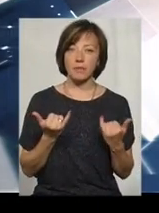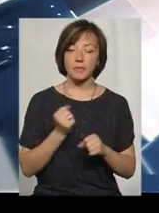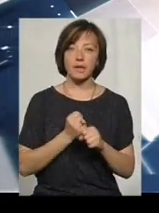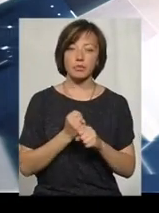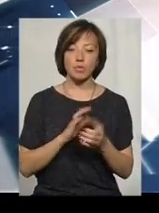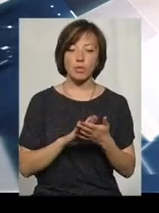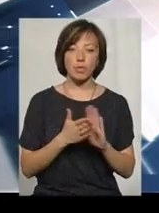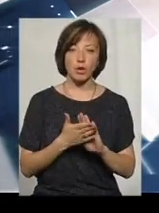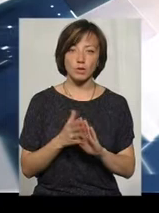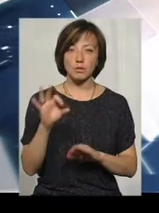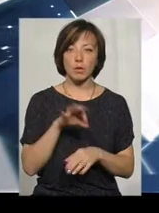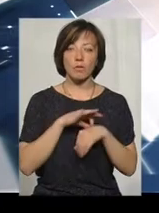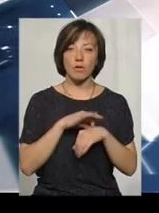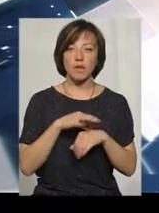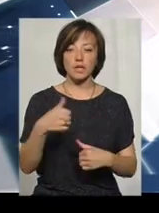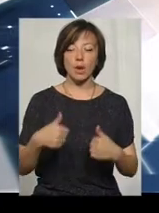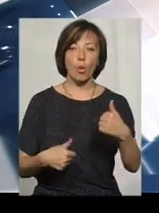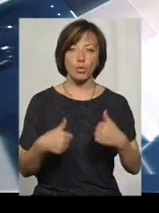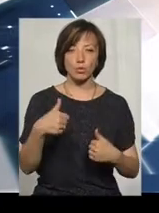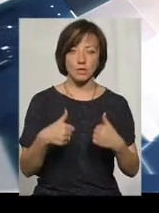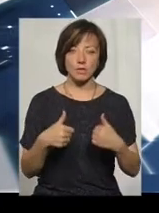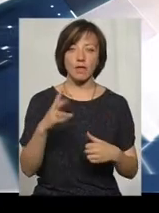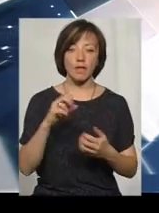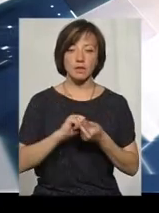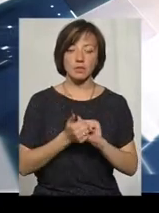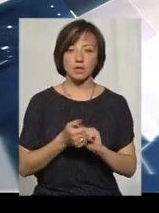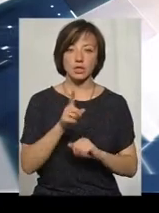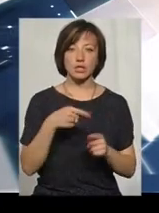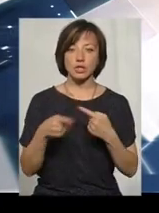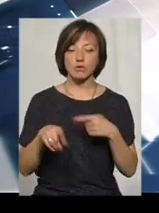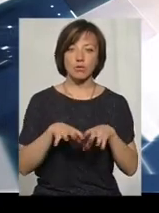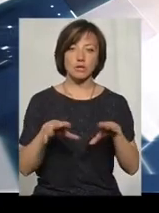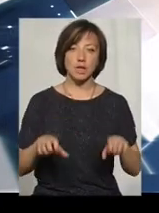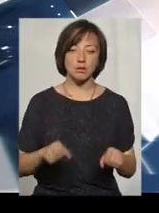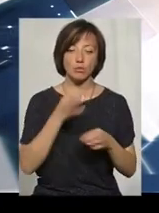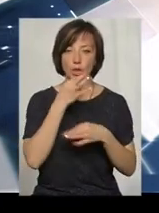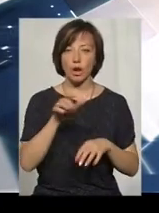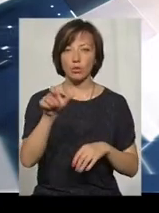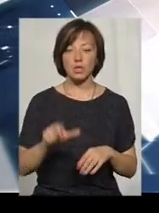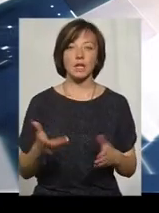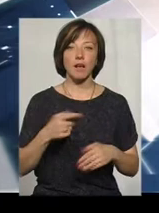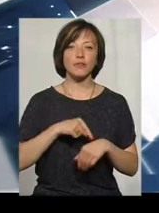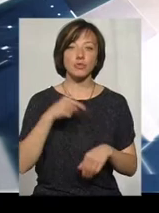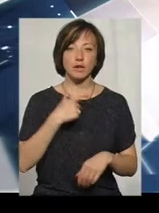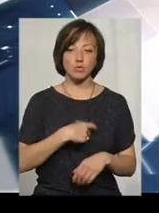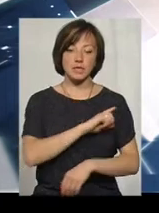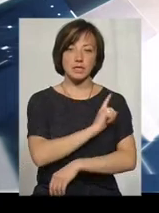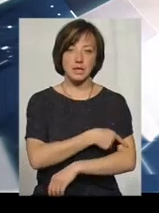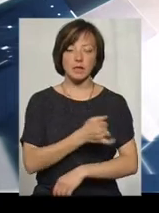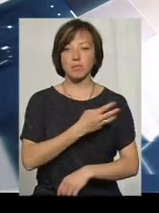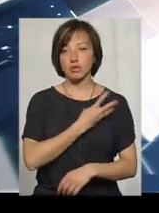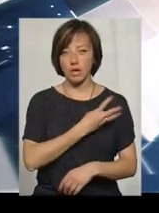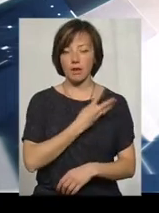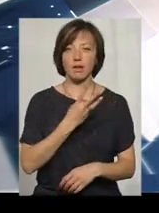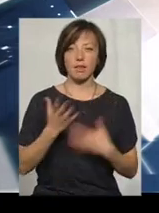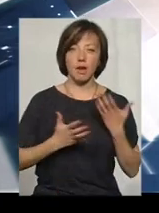розроблено положення про проведення конкурсів на заміщення тієї чи іншої посади. Будь-яка людина, яка відчуває в собі сили і бажання,